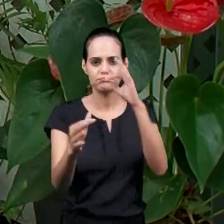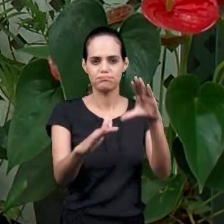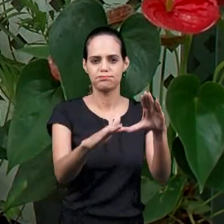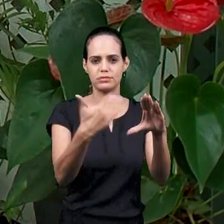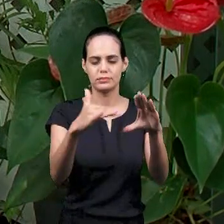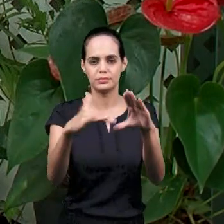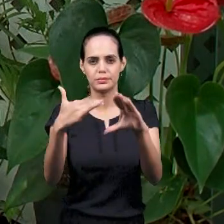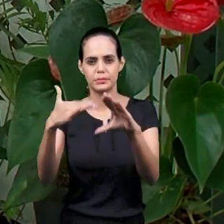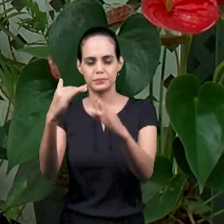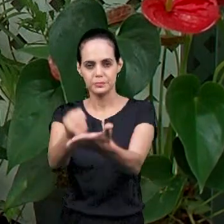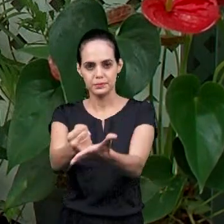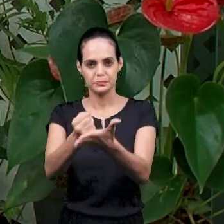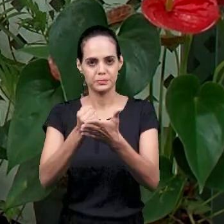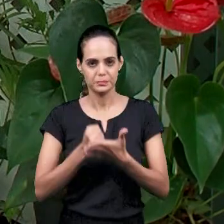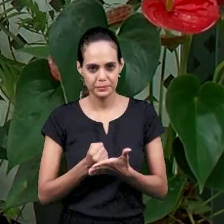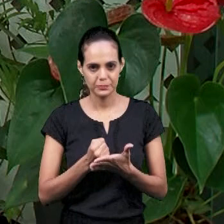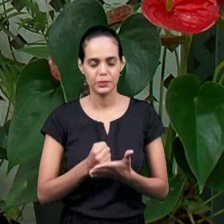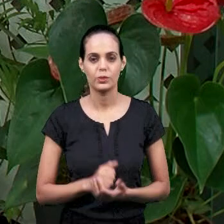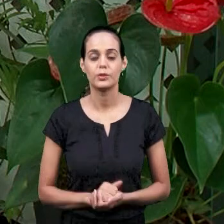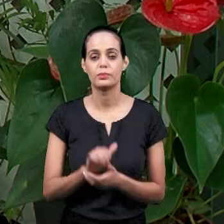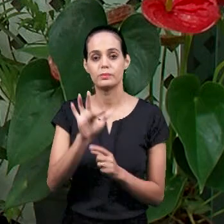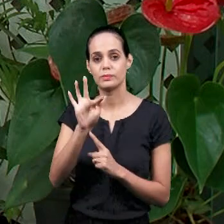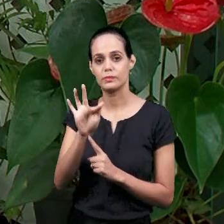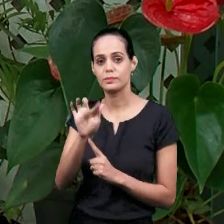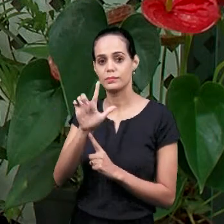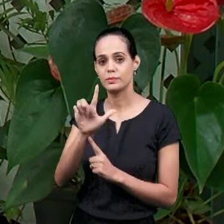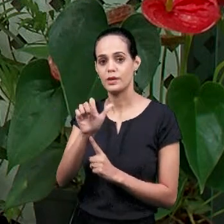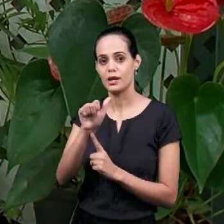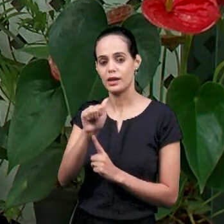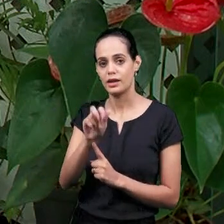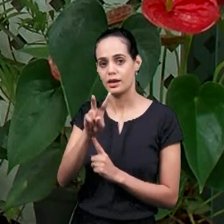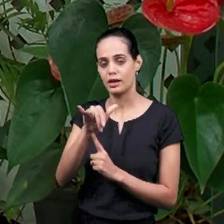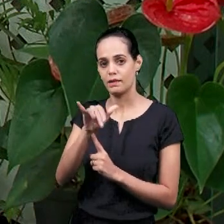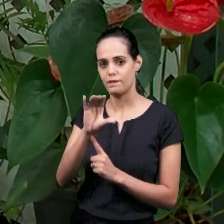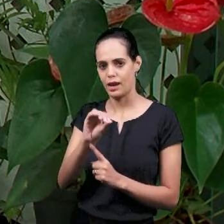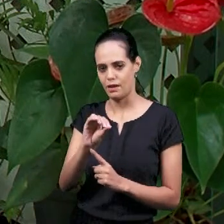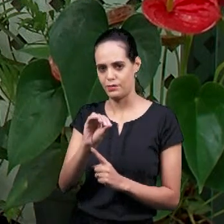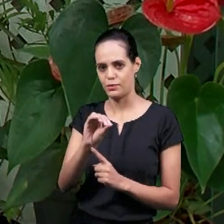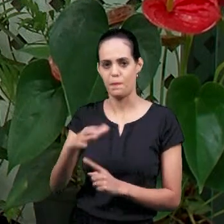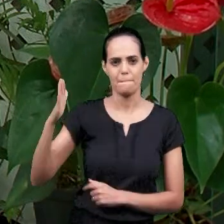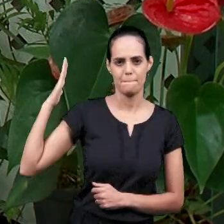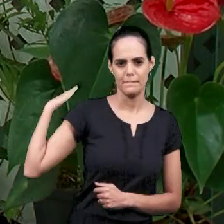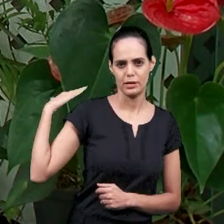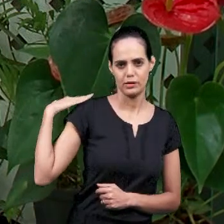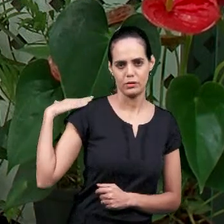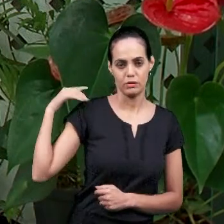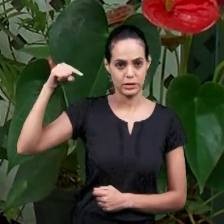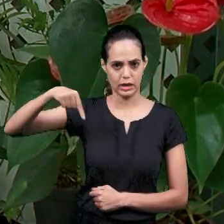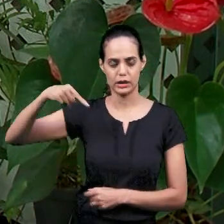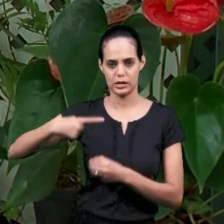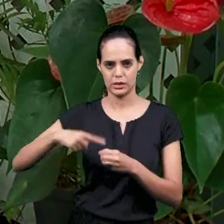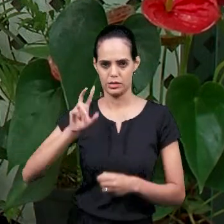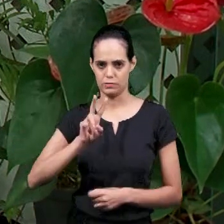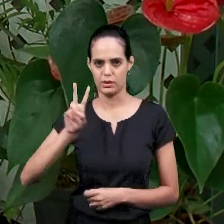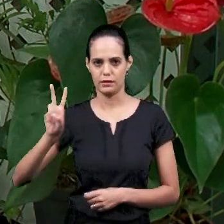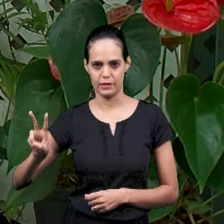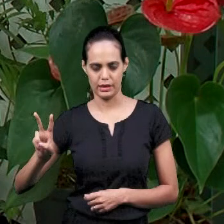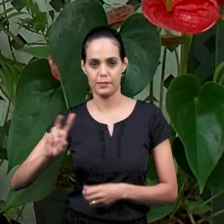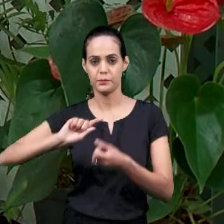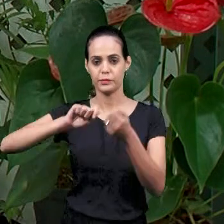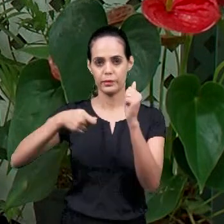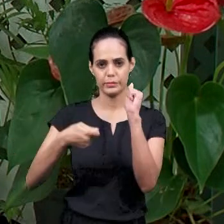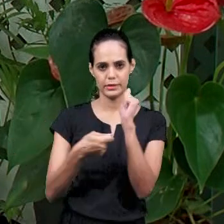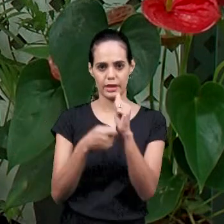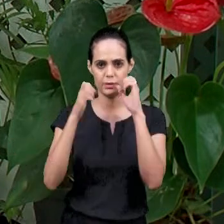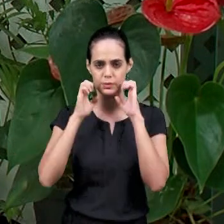train de contribuer. Nous avons reçu la collaboration des frères. Notre frère Flavio de la Praia da Costa, il a fait un travail sur le